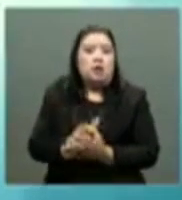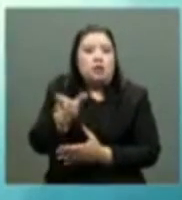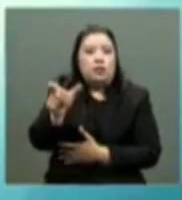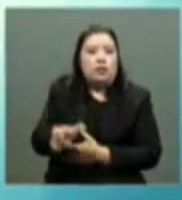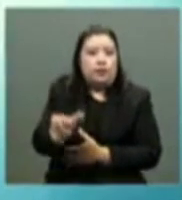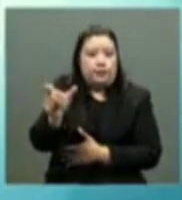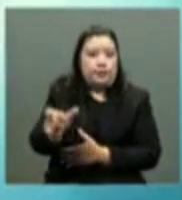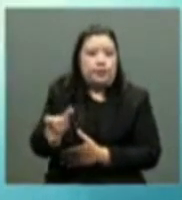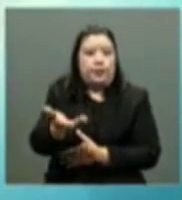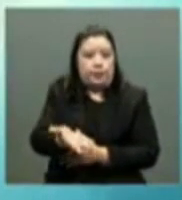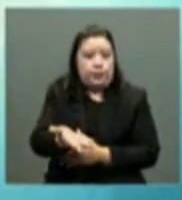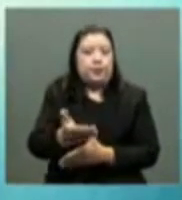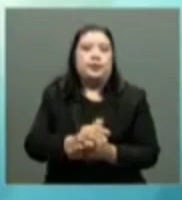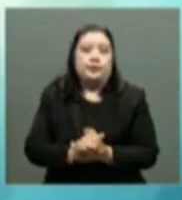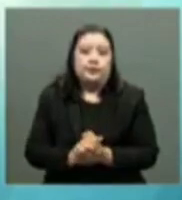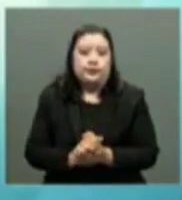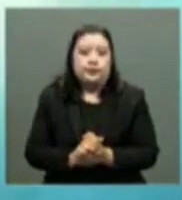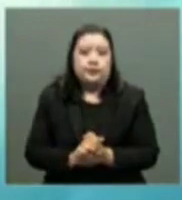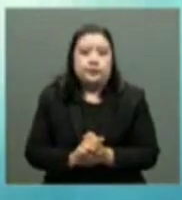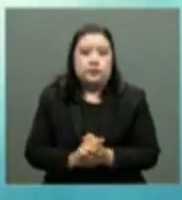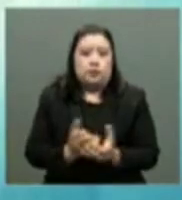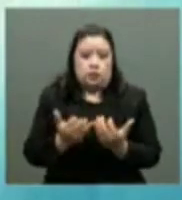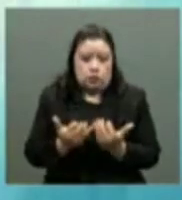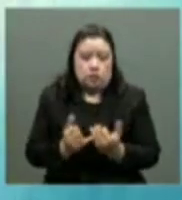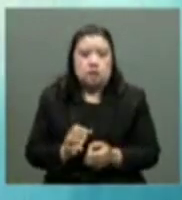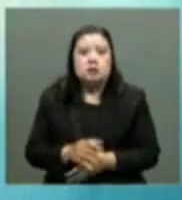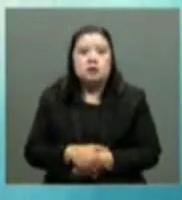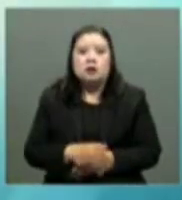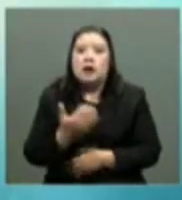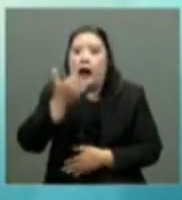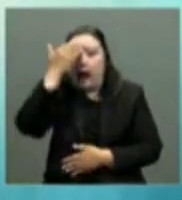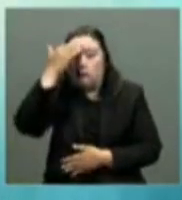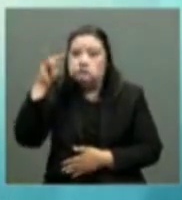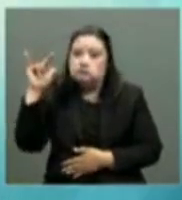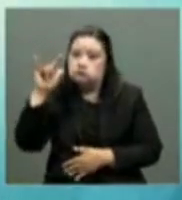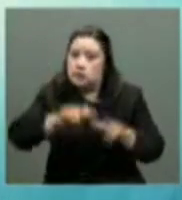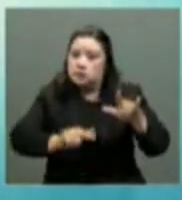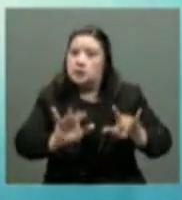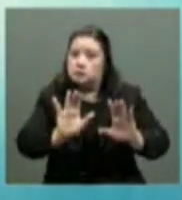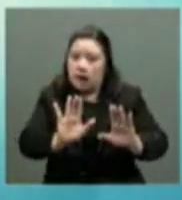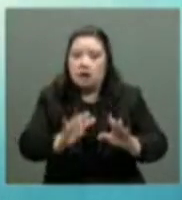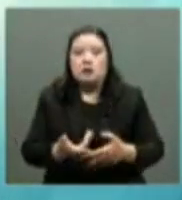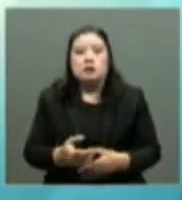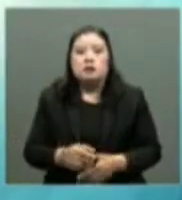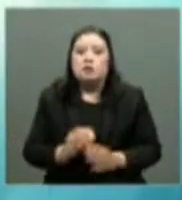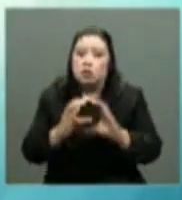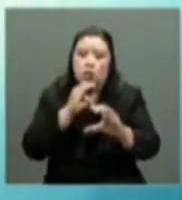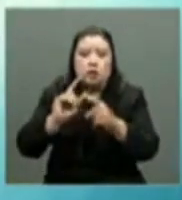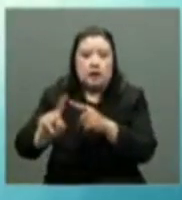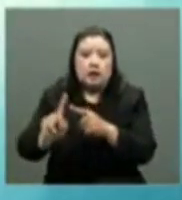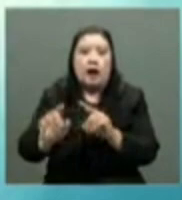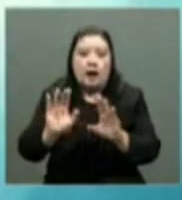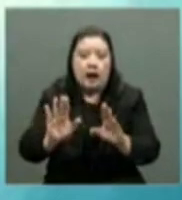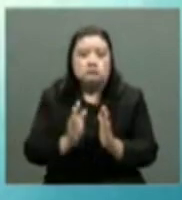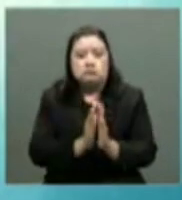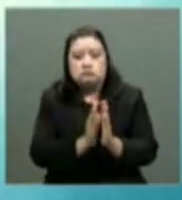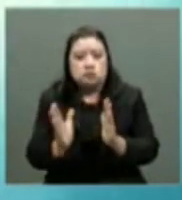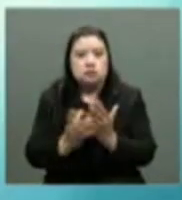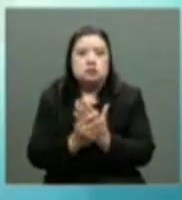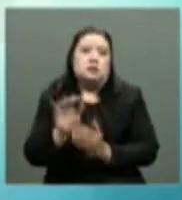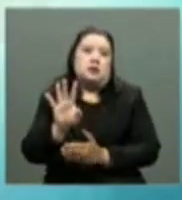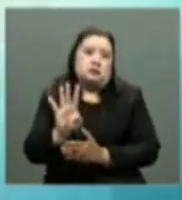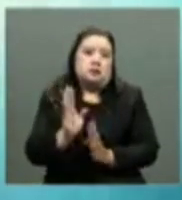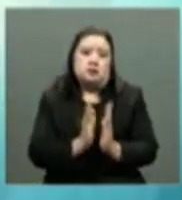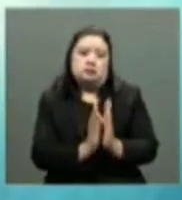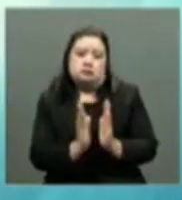ว่าขยายเวลาการล็อกดาวน์ของประเทศออกไปอีก4สัปดาห์ถึงวันที่11พฤษภาคมผ